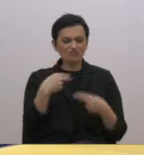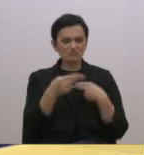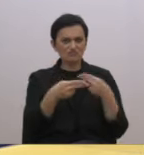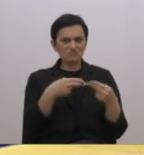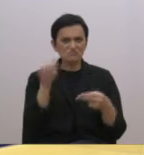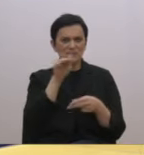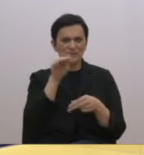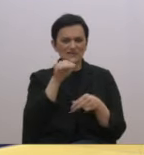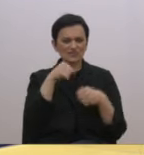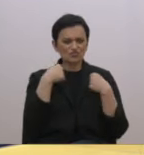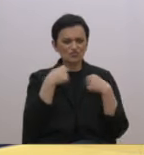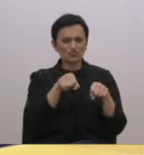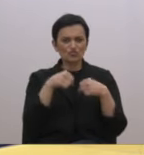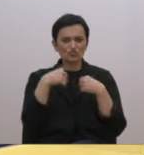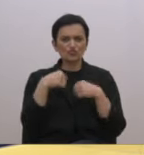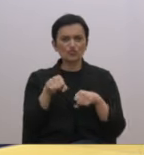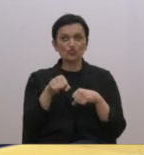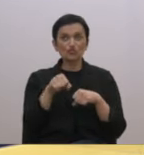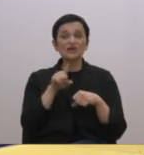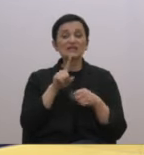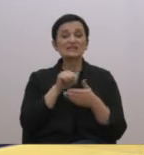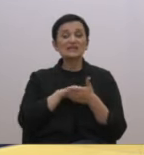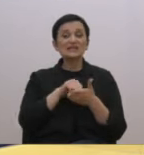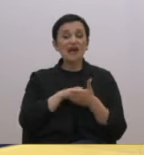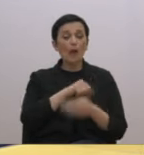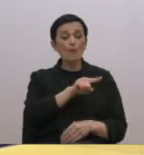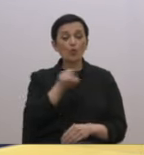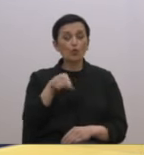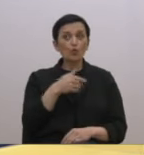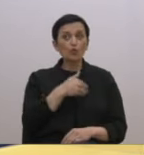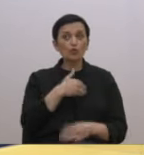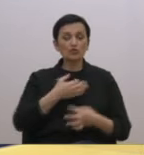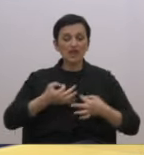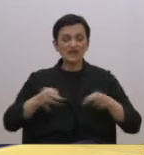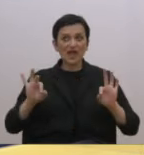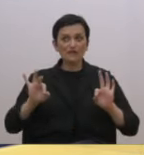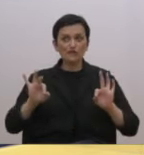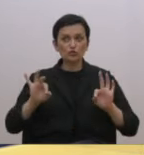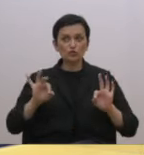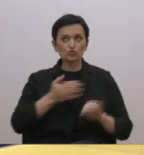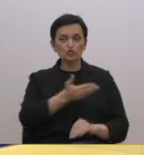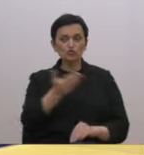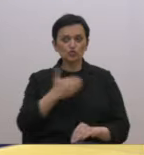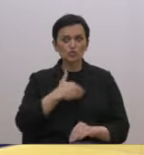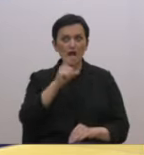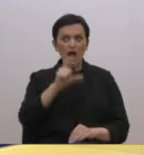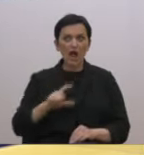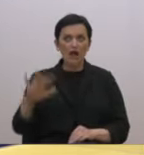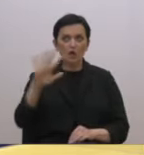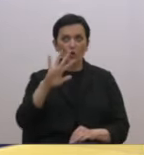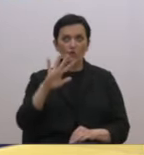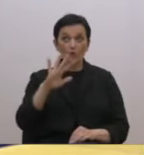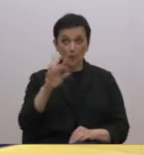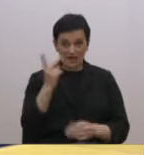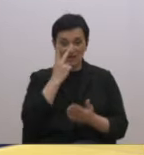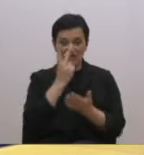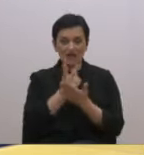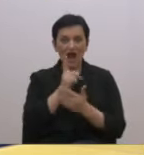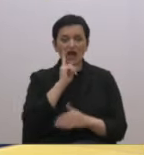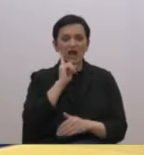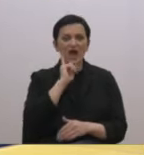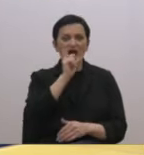ფიზიკურად. რის გამო უსწორდებოდნენ? რომ მათ უნდათ თავისუფლება, მათ უნდათ ევროპა. და თუ ნახეთ ის